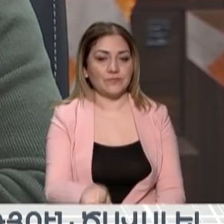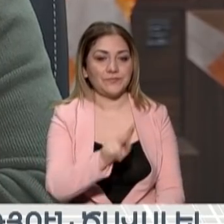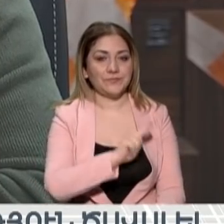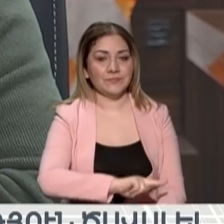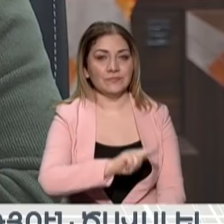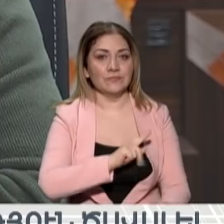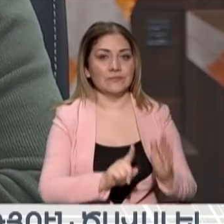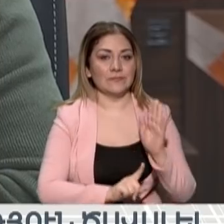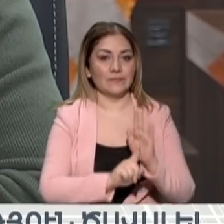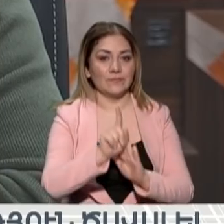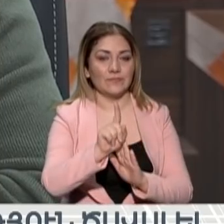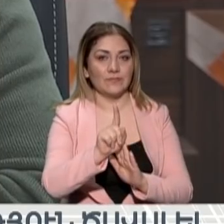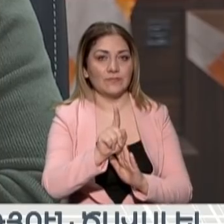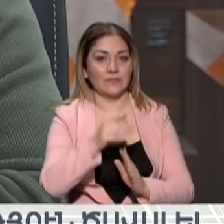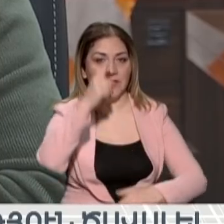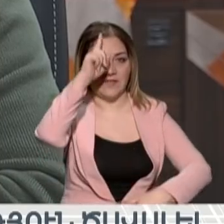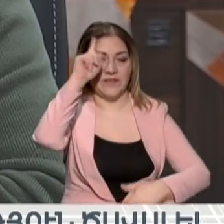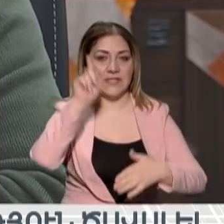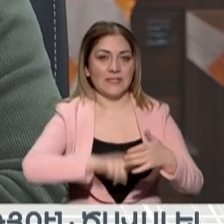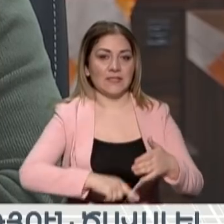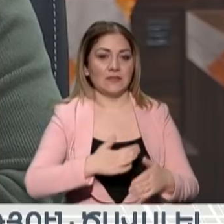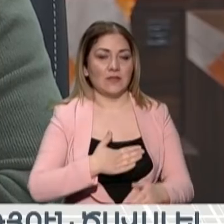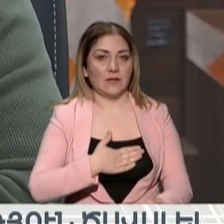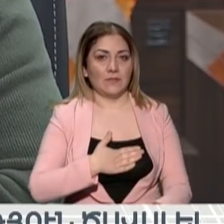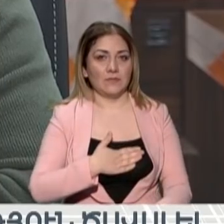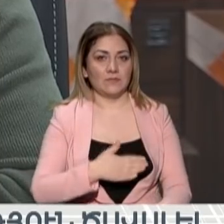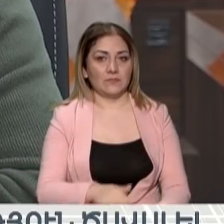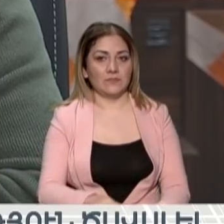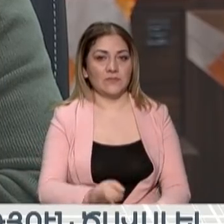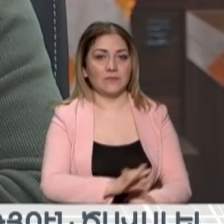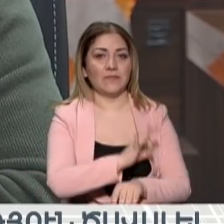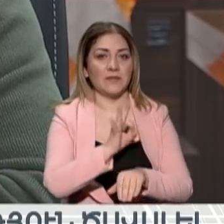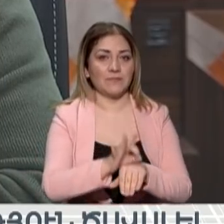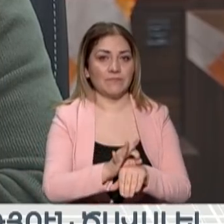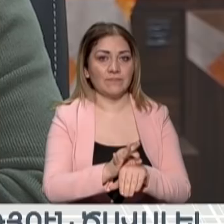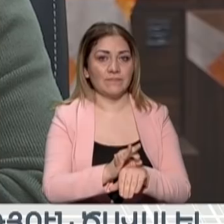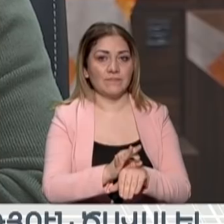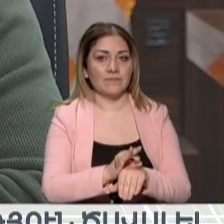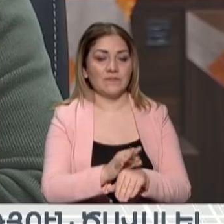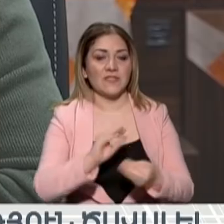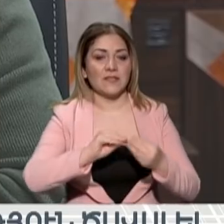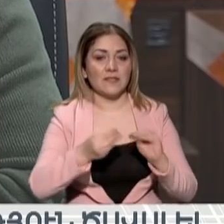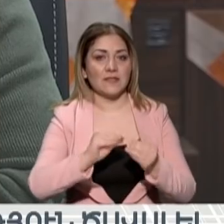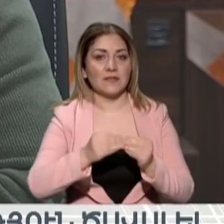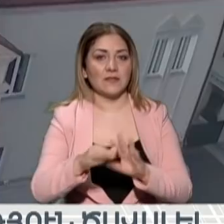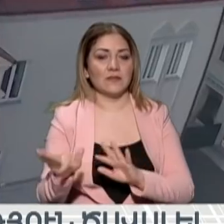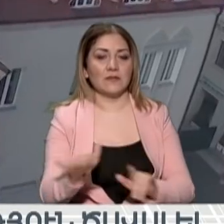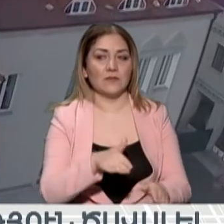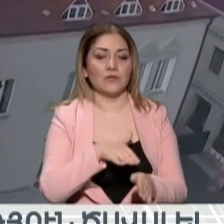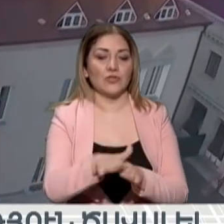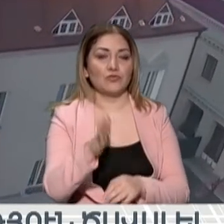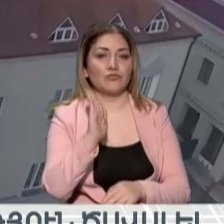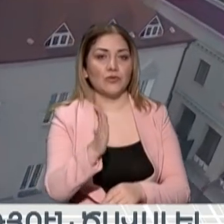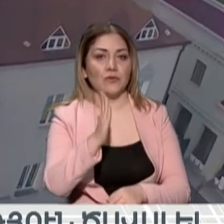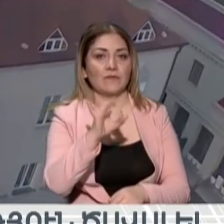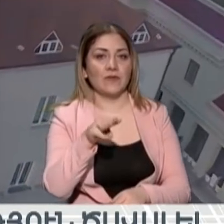աշխատանքներ ենք սկսել, վստահ եմ, որ ամենայն պատասխանատվությամբ արդյոք դրված խնդիրները կատարելու են։